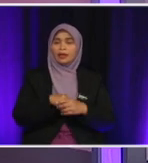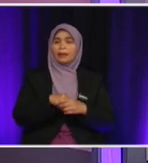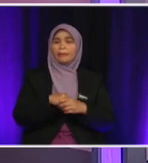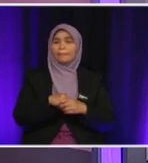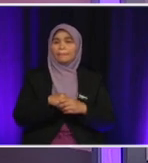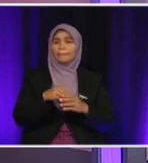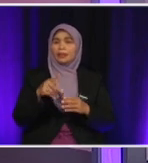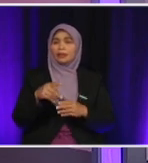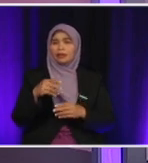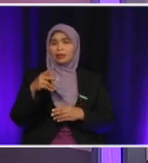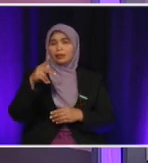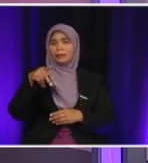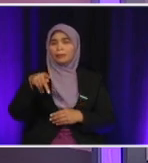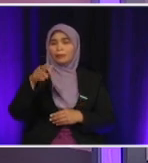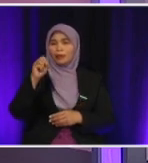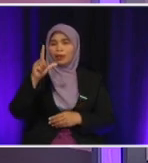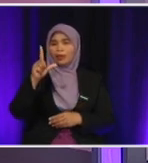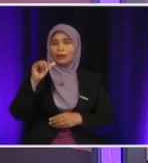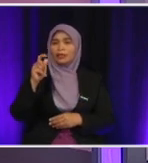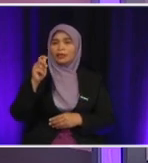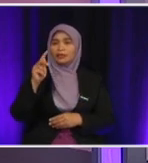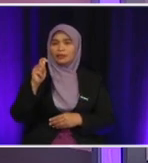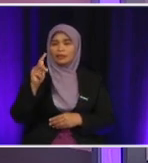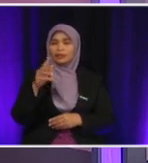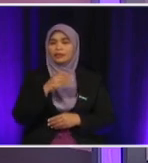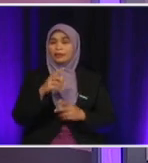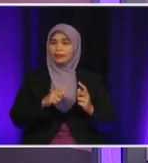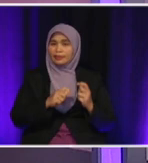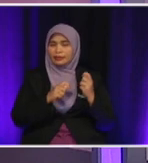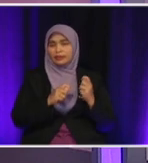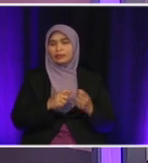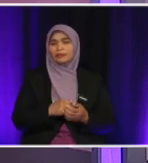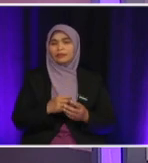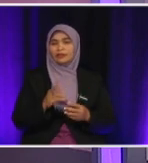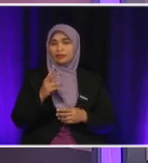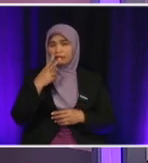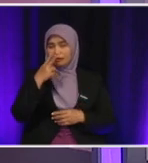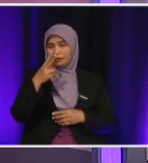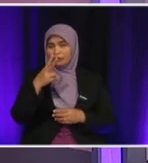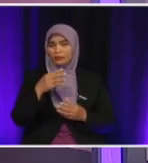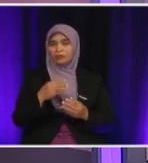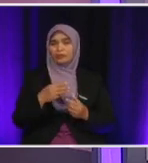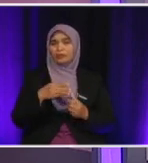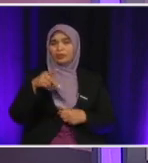politik dan juga ketenteraannya kita lihat dahulu dari aspek politik